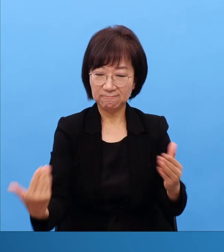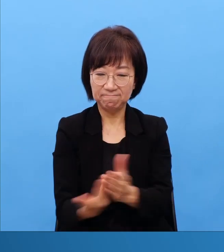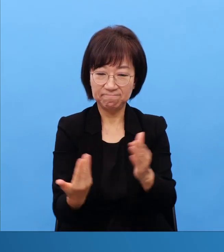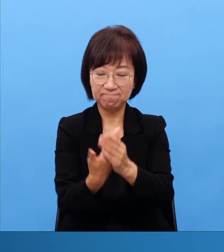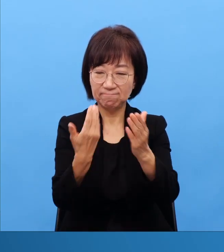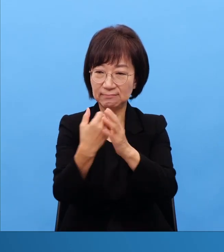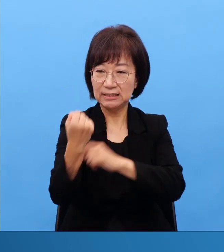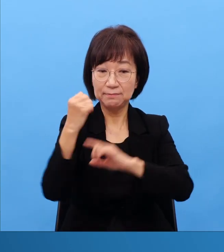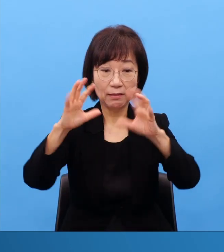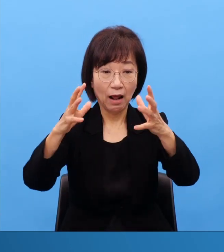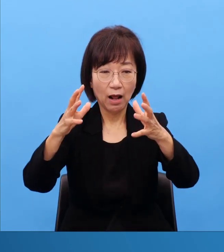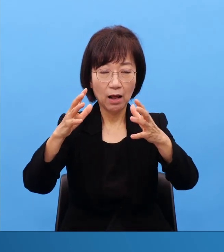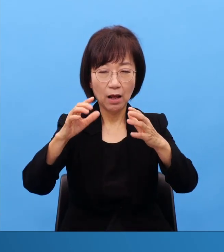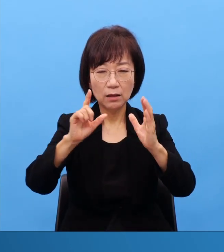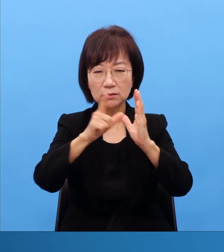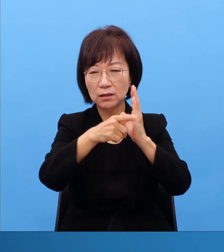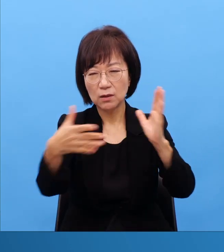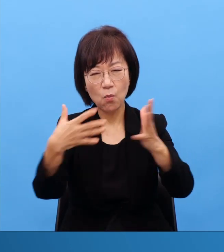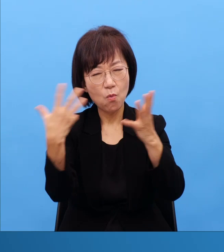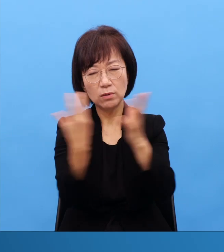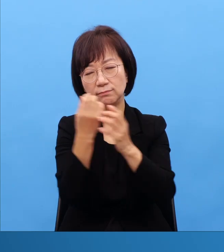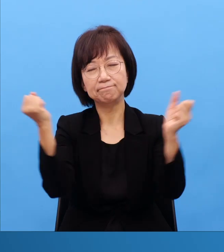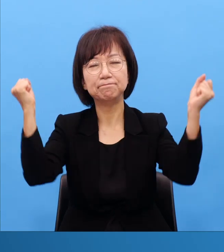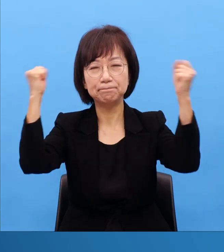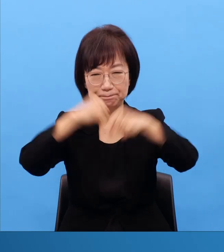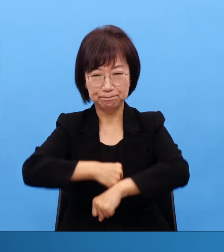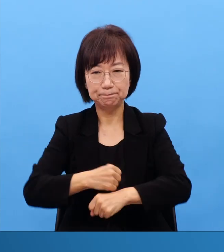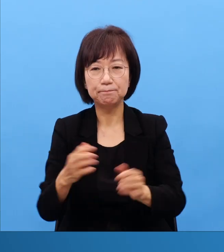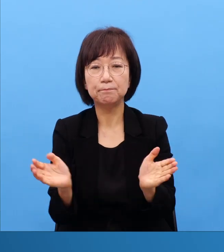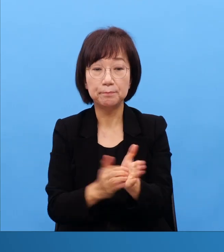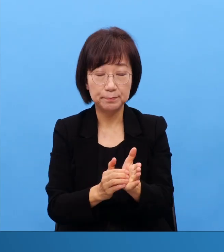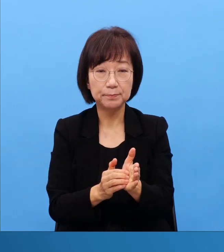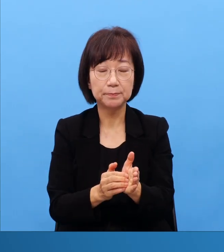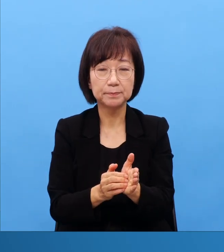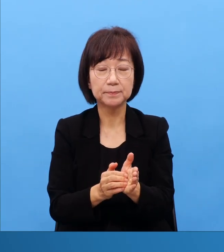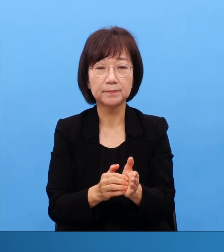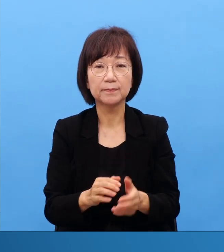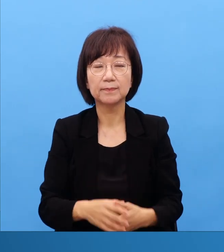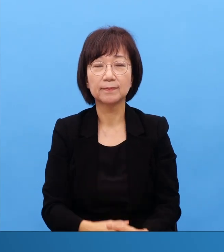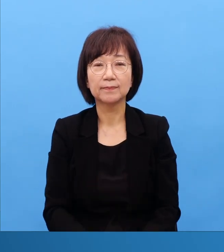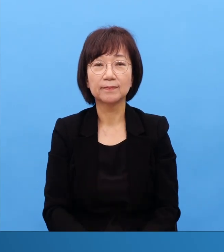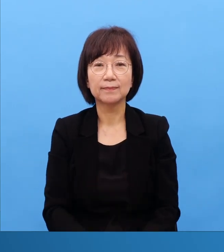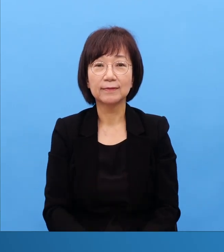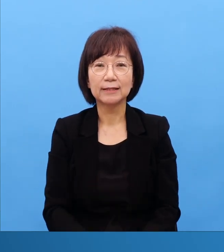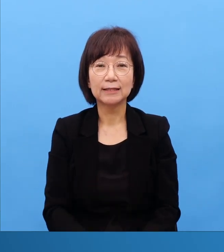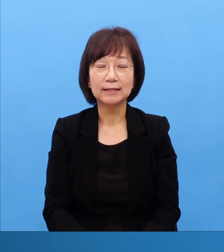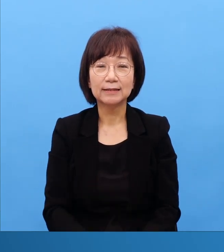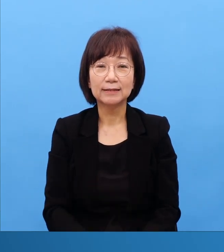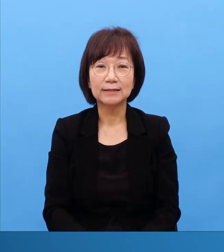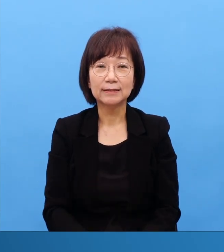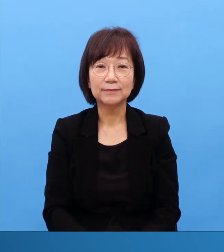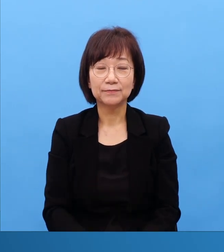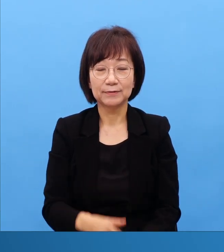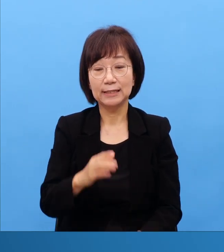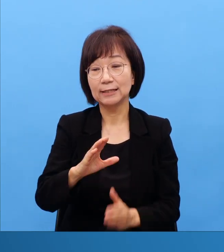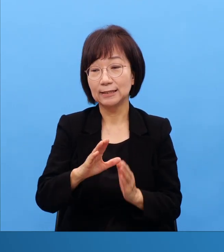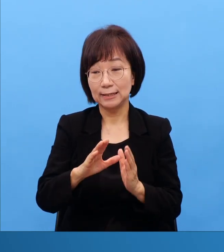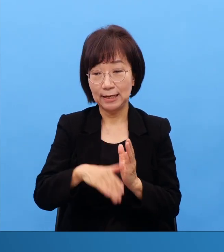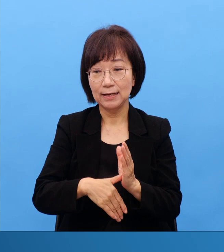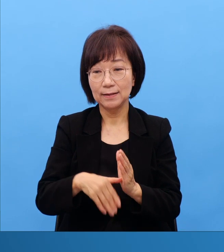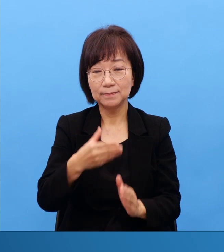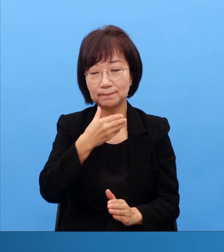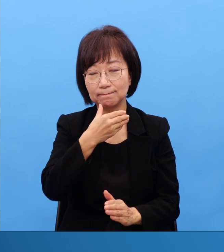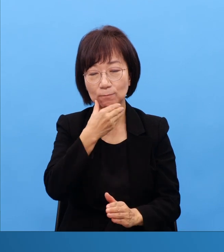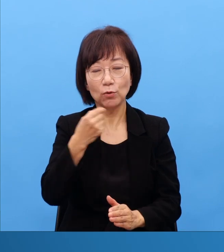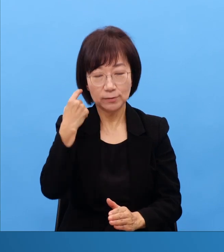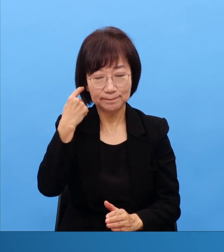the strong nations prevail? No, they were destroyed as well. 여기에 주인이 서신 겁니다. And now the